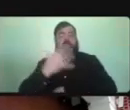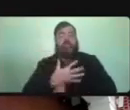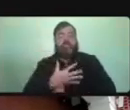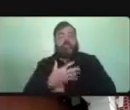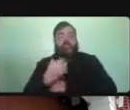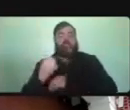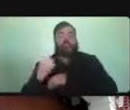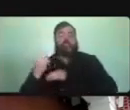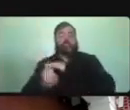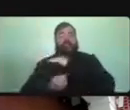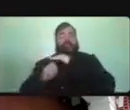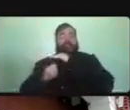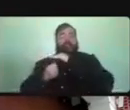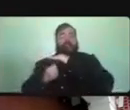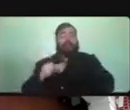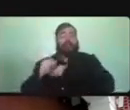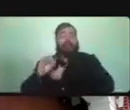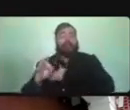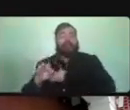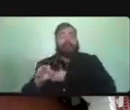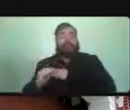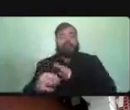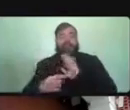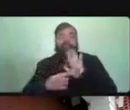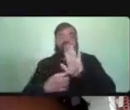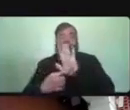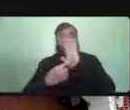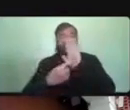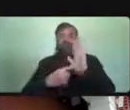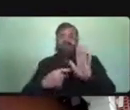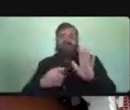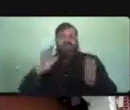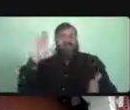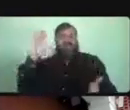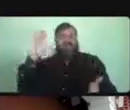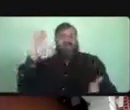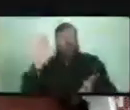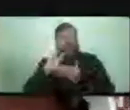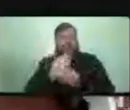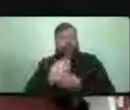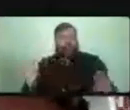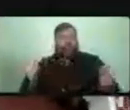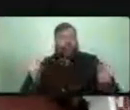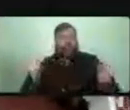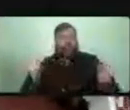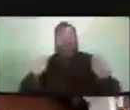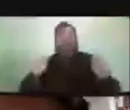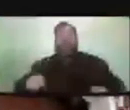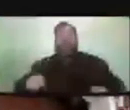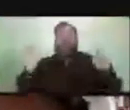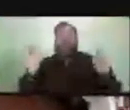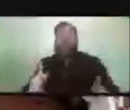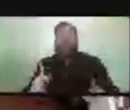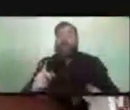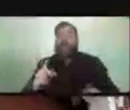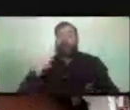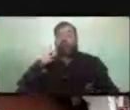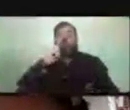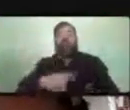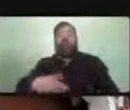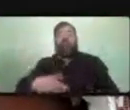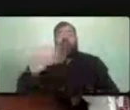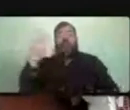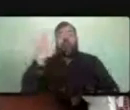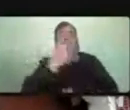atapimwa na kupatikana virusi atatengwa kwa siku tano, na ikiwa atapatikana ana virusi baada ya siku hizo tano,